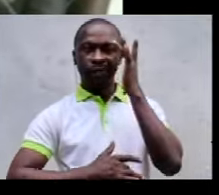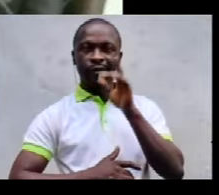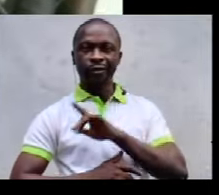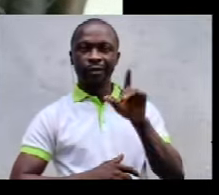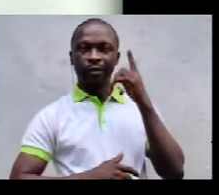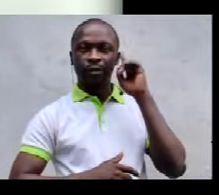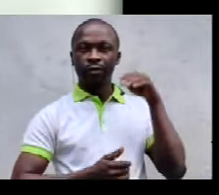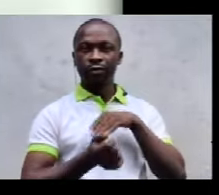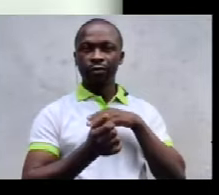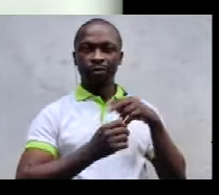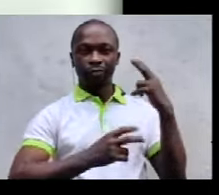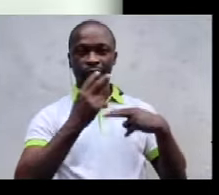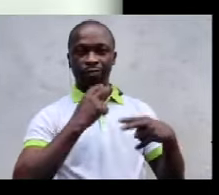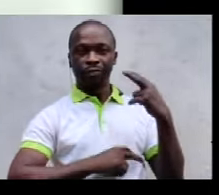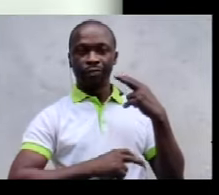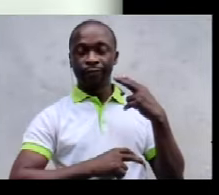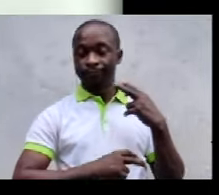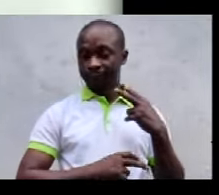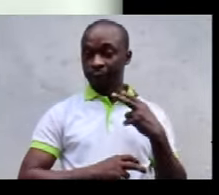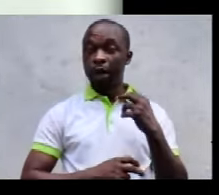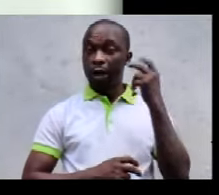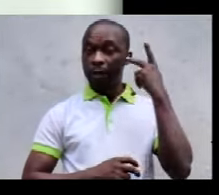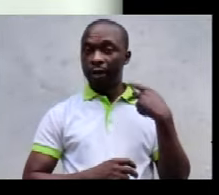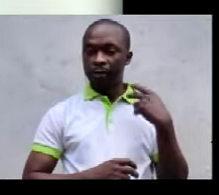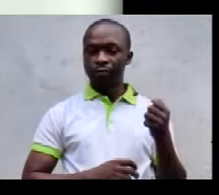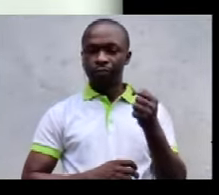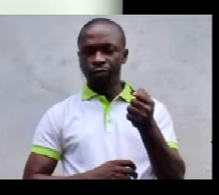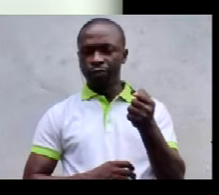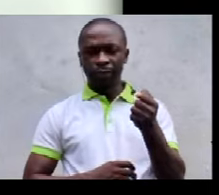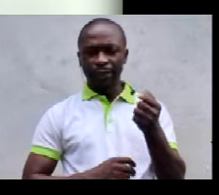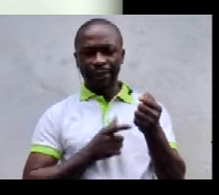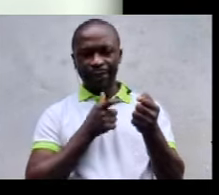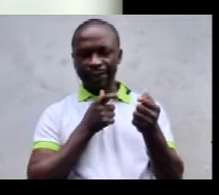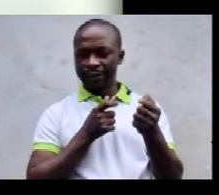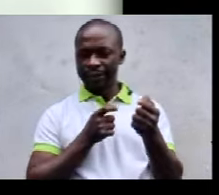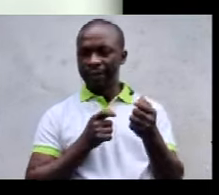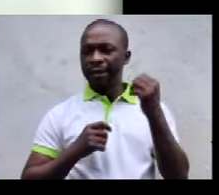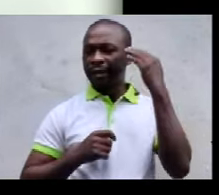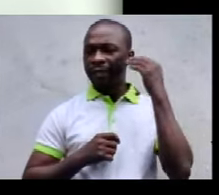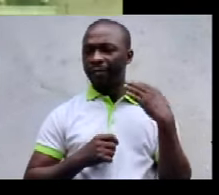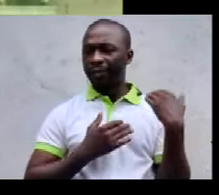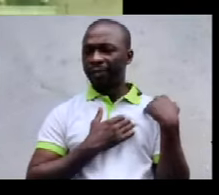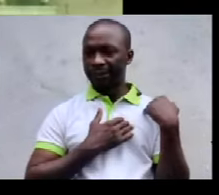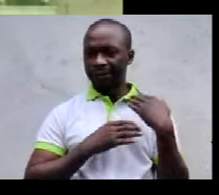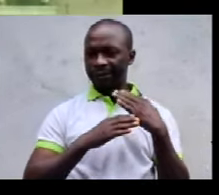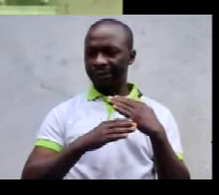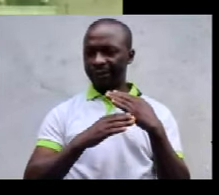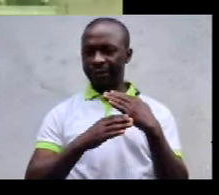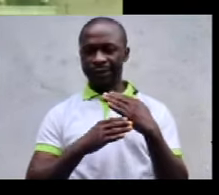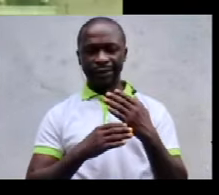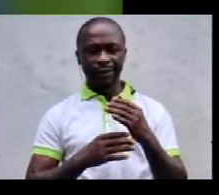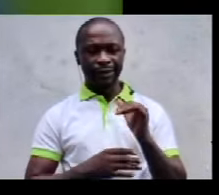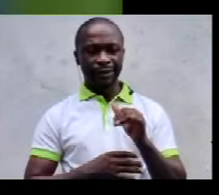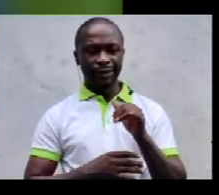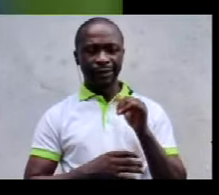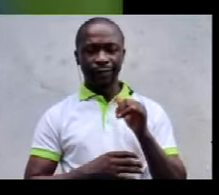décrets. Dans un communiqué lu par le directeur de cabinet du président de la République, l'on relève que le ministre d'État Patrick Hachi